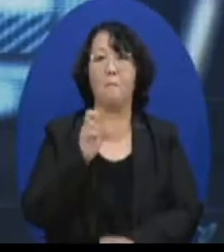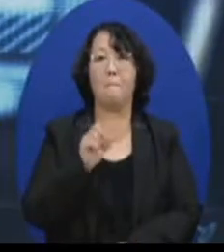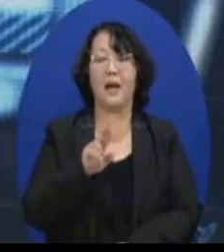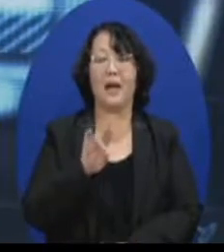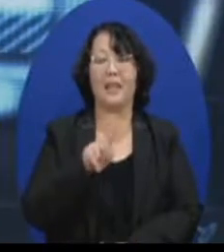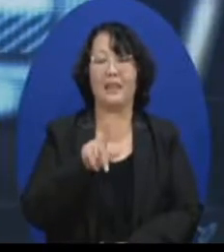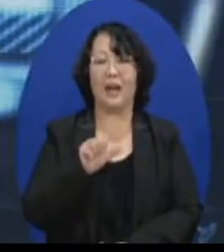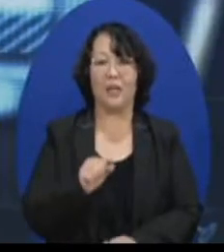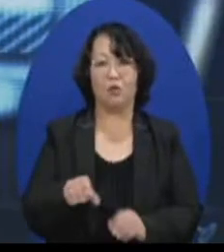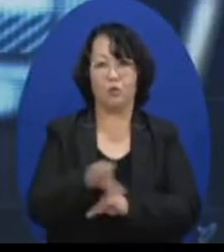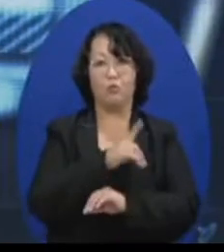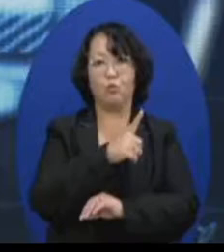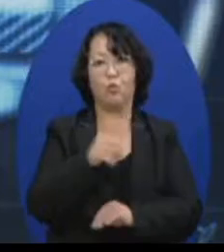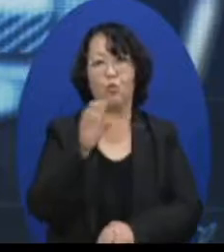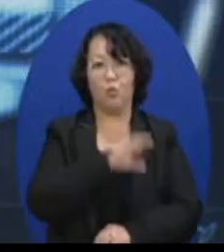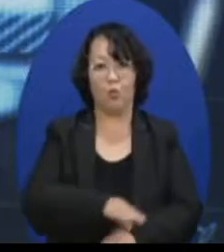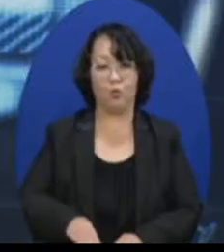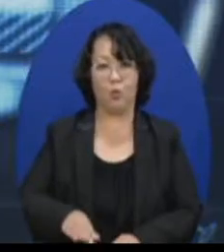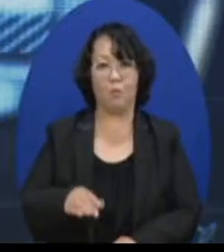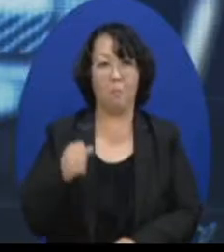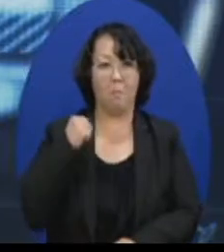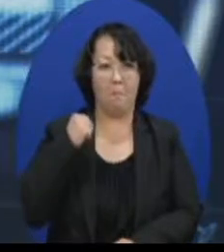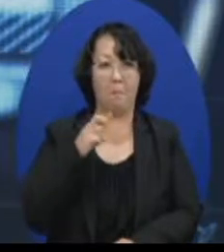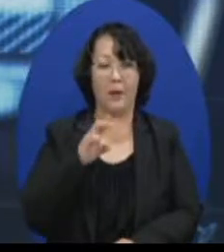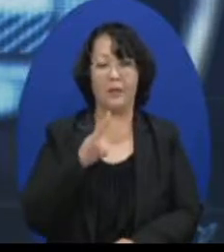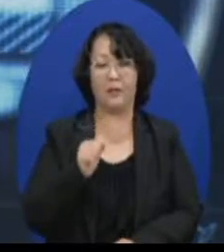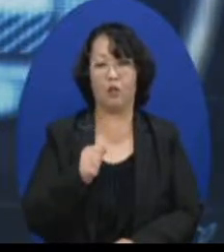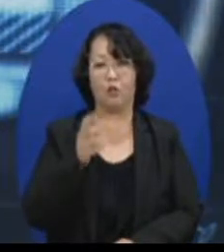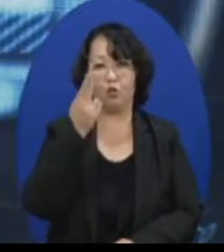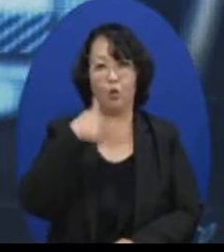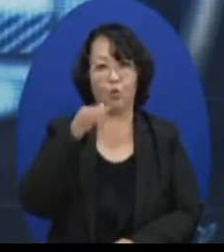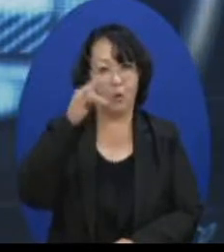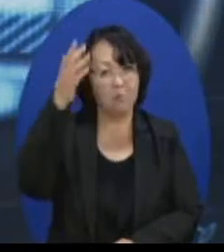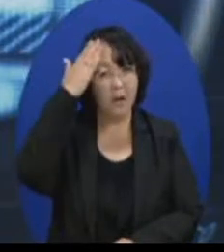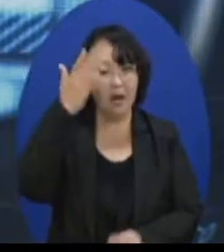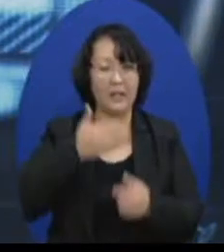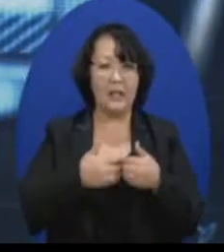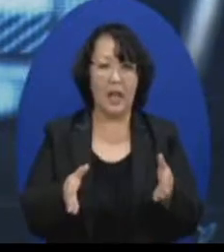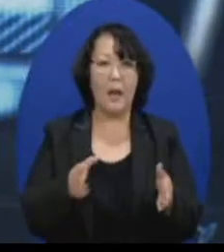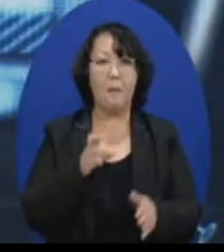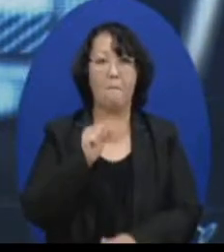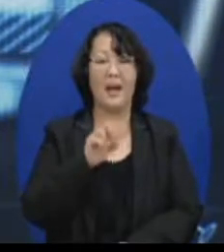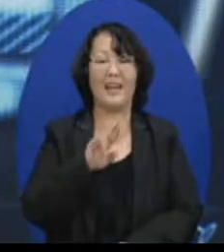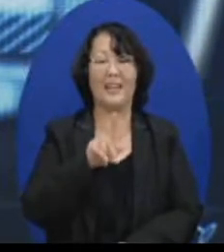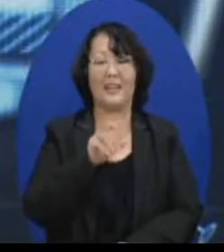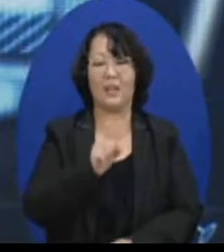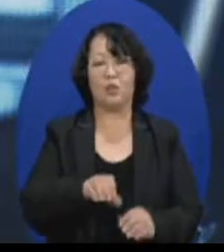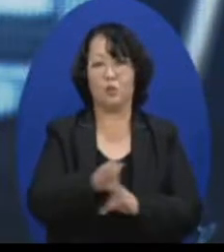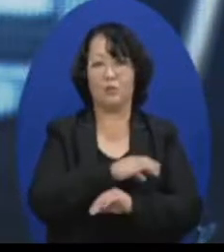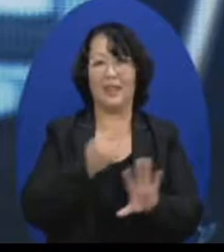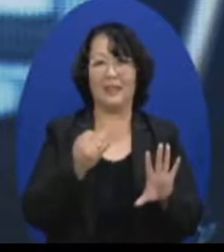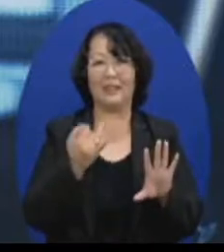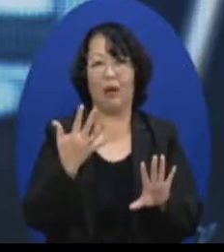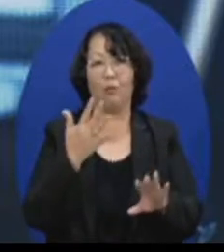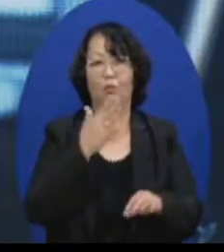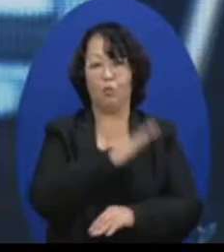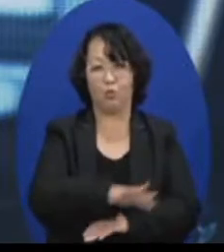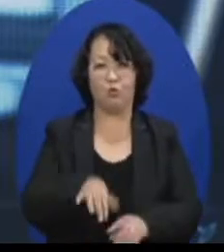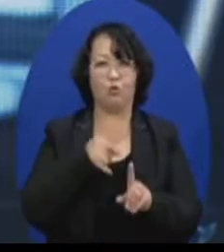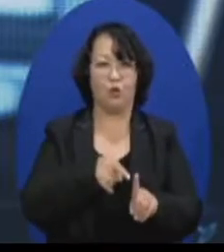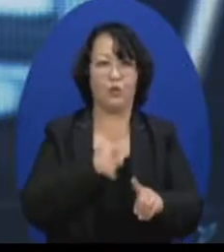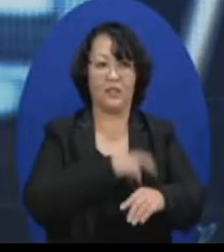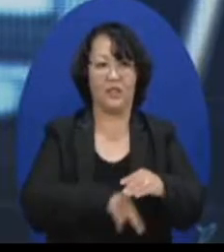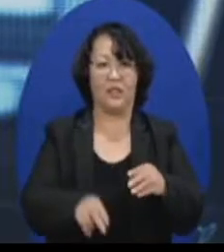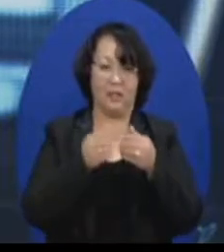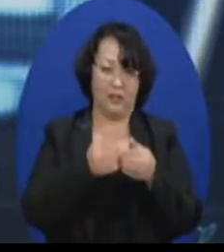Баян Адрах суманд 100 хүүхдийн багтаамжтай дотор байр ашиглалтад орлоо. Мөн Баян Адрах суманд 75 хүүхдийн багтаамжтай цэцэрлэгийн өргөтгөл